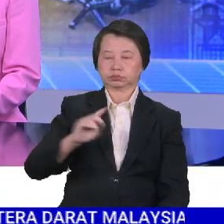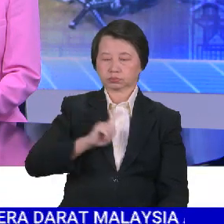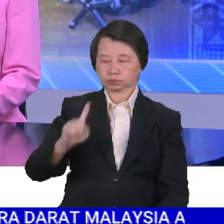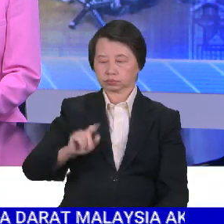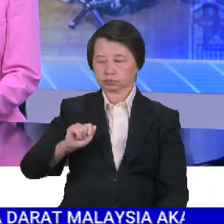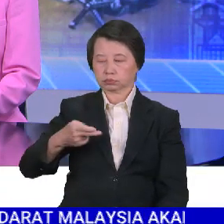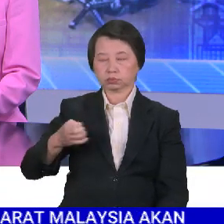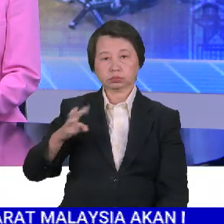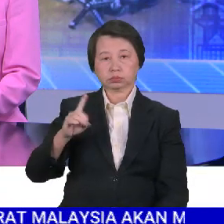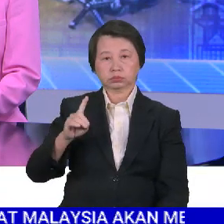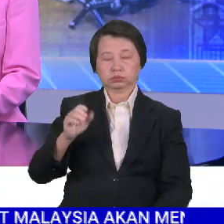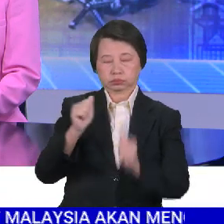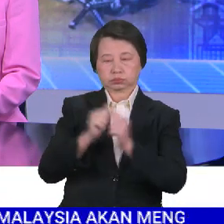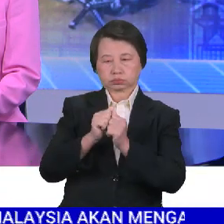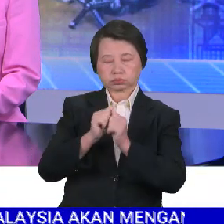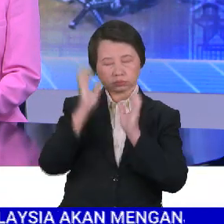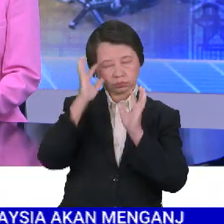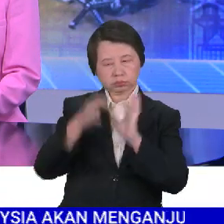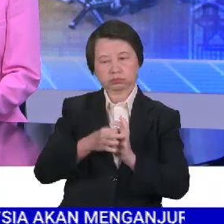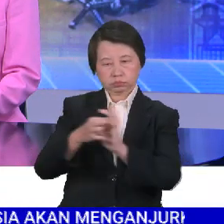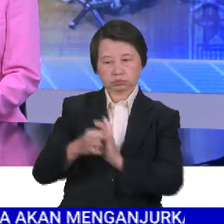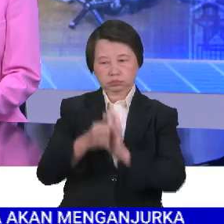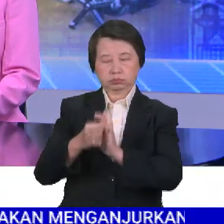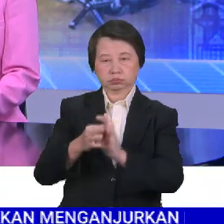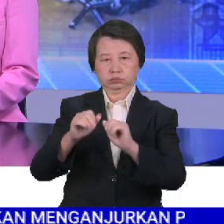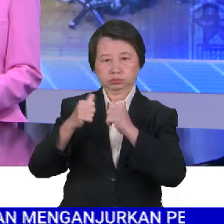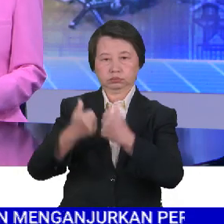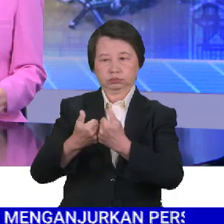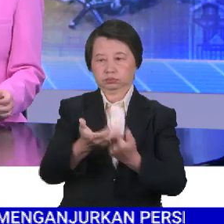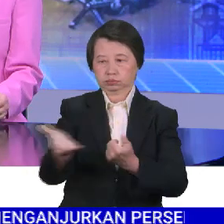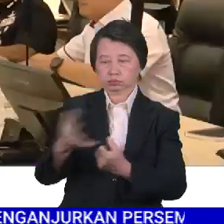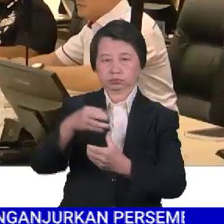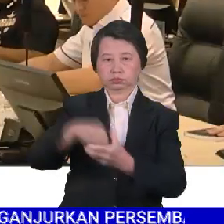Hamidi yakin dengan koordinasi bersama agensi terlibat.